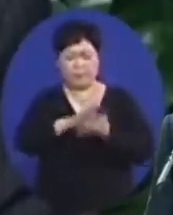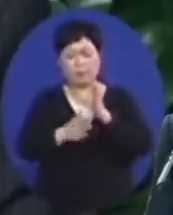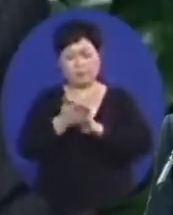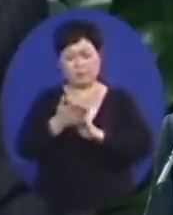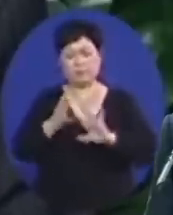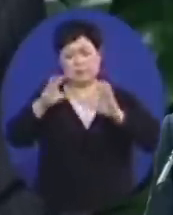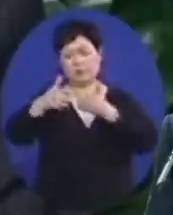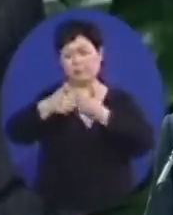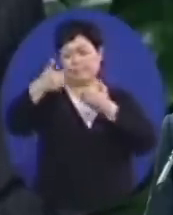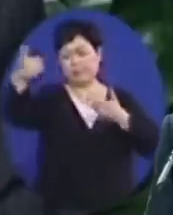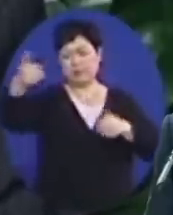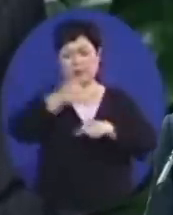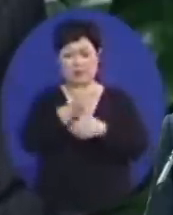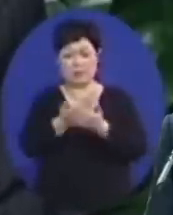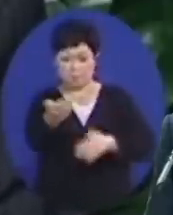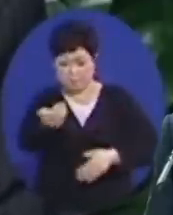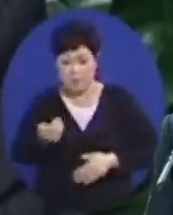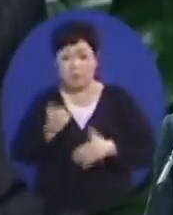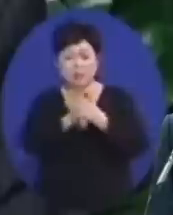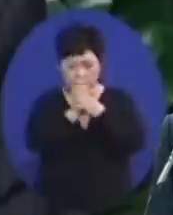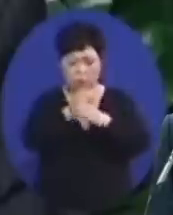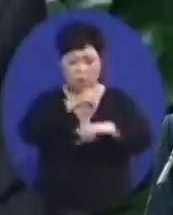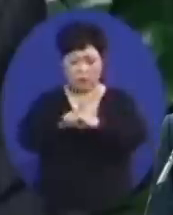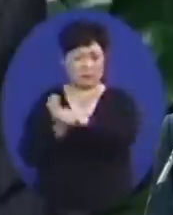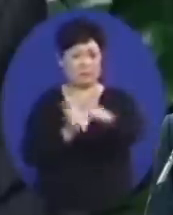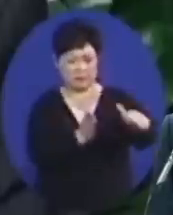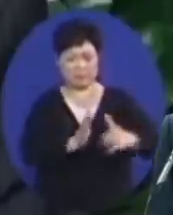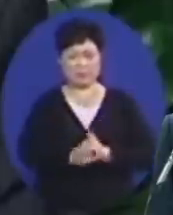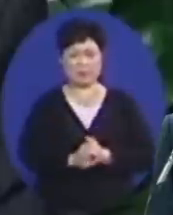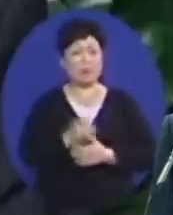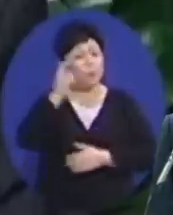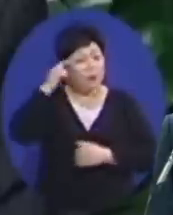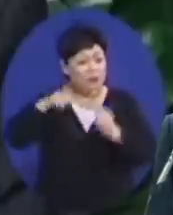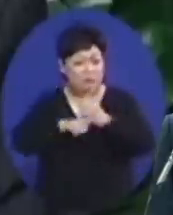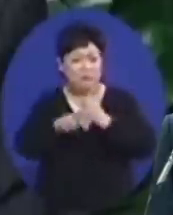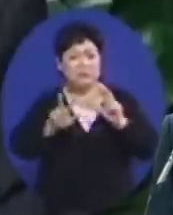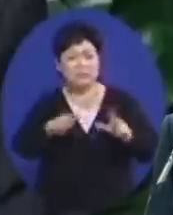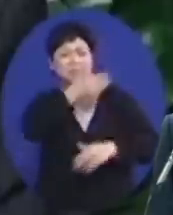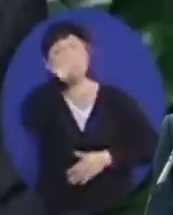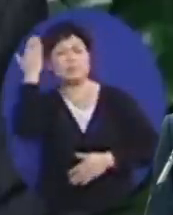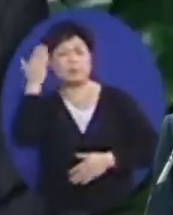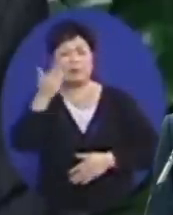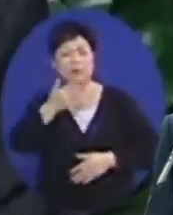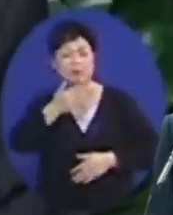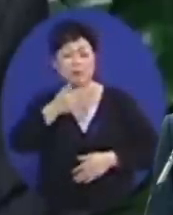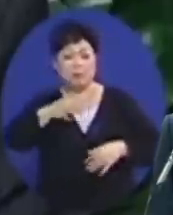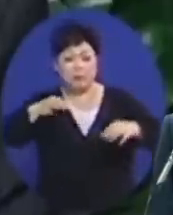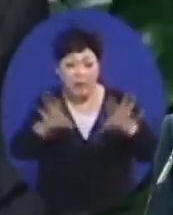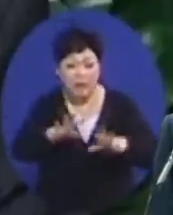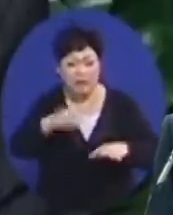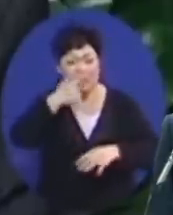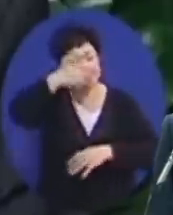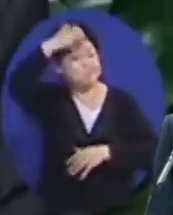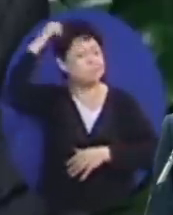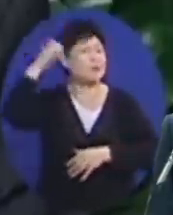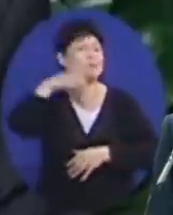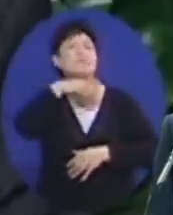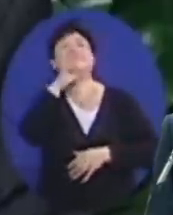해주시옵소서. 여러분, 미리 그런 기도를 다 해놓아야 되는 것입니다. 왜? 지금은 젊지만 눈 깜빡할 사이에 백발이 다가오는